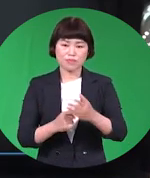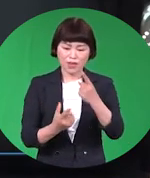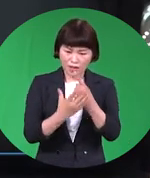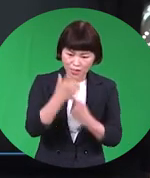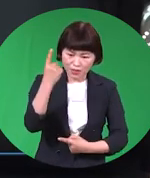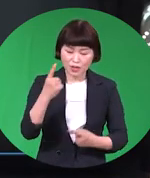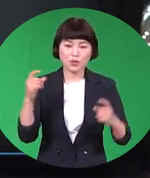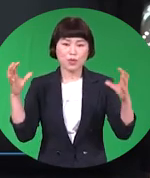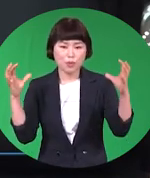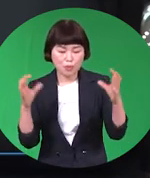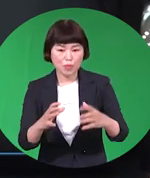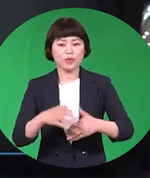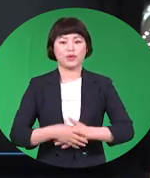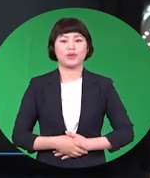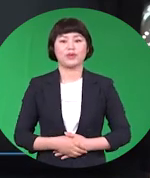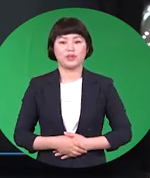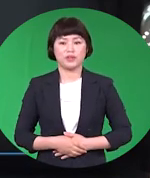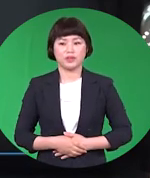행동만이